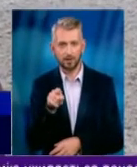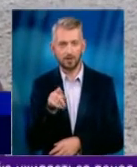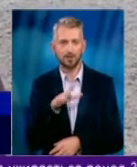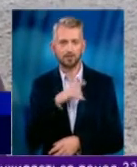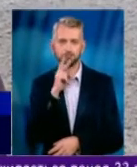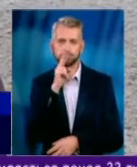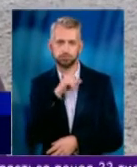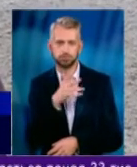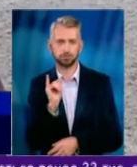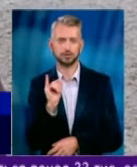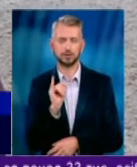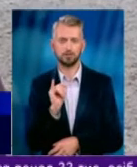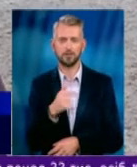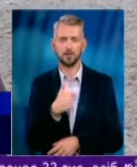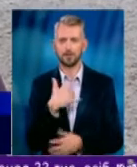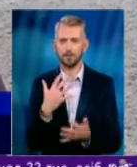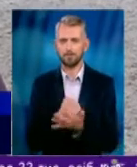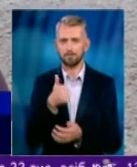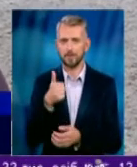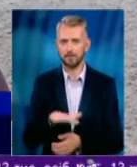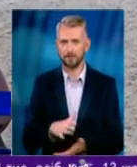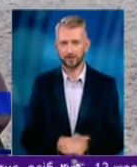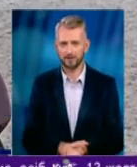сделала, и я стала первой. Ну,